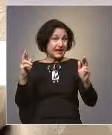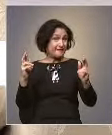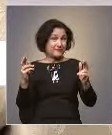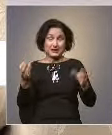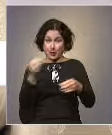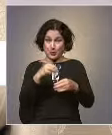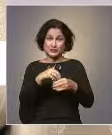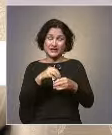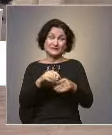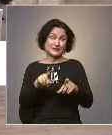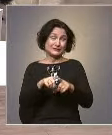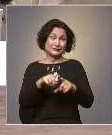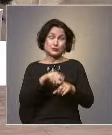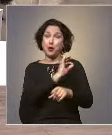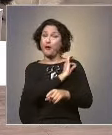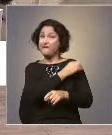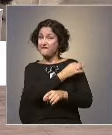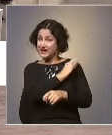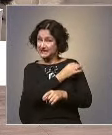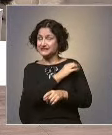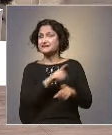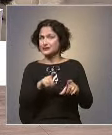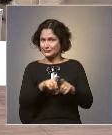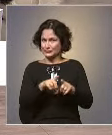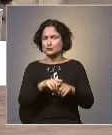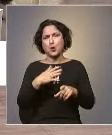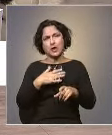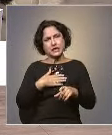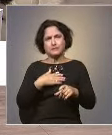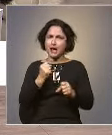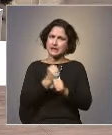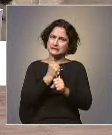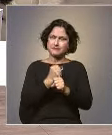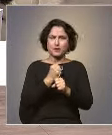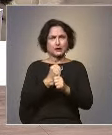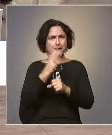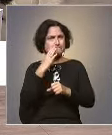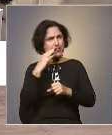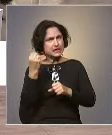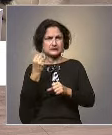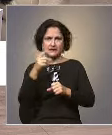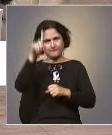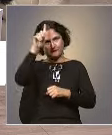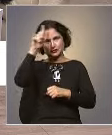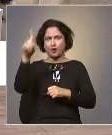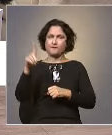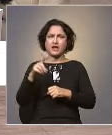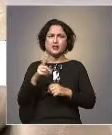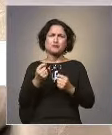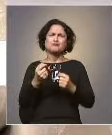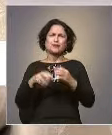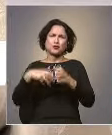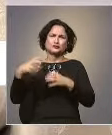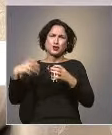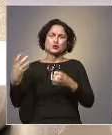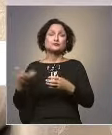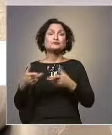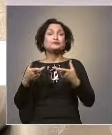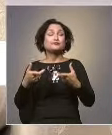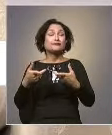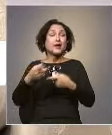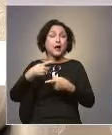и ваксина в България се така вече има разработка, знаете, в София, но много сложно, много трудно. Добре, покрай тази